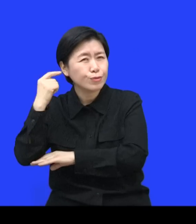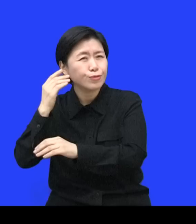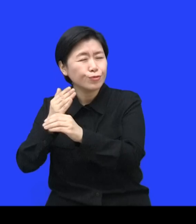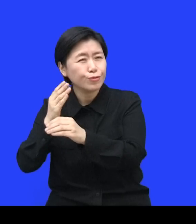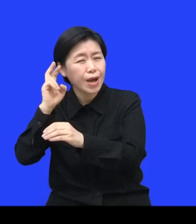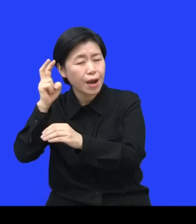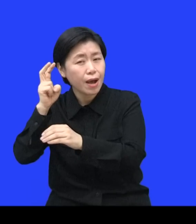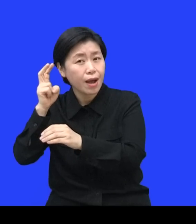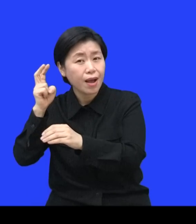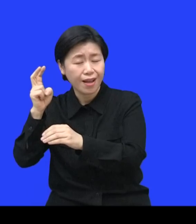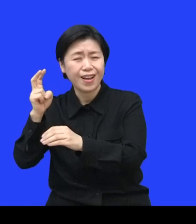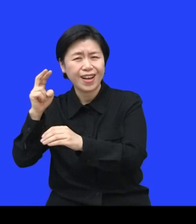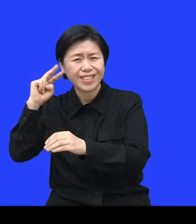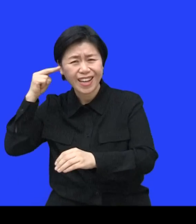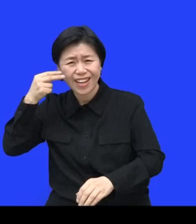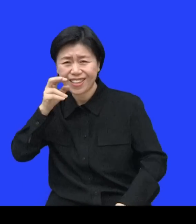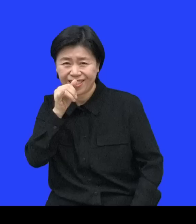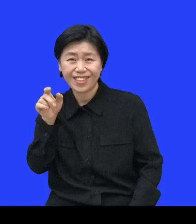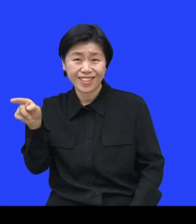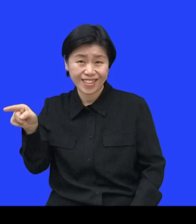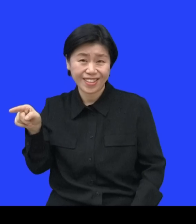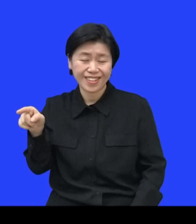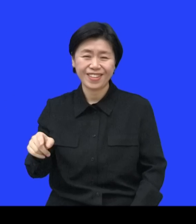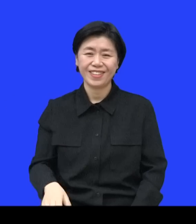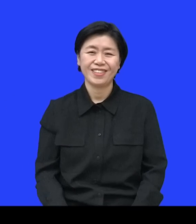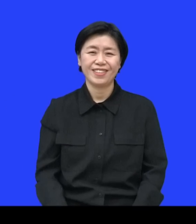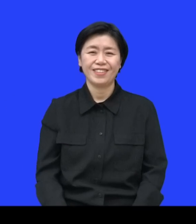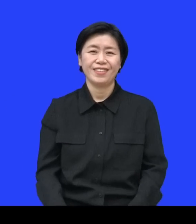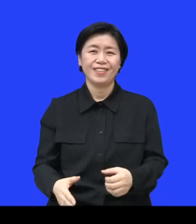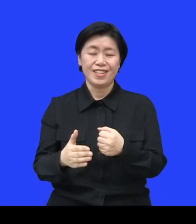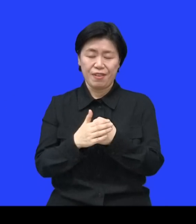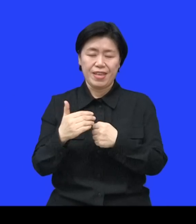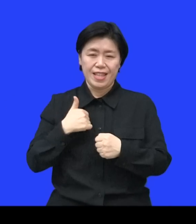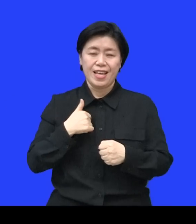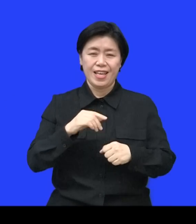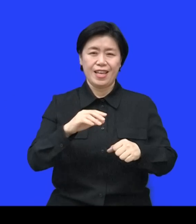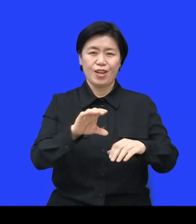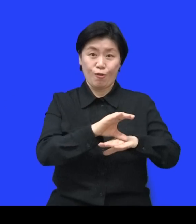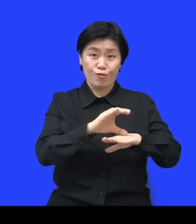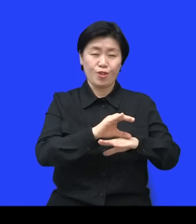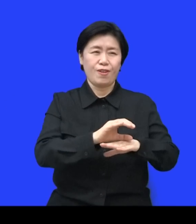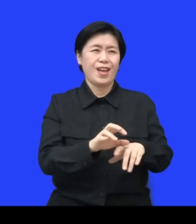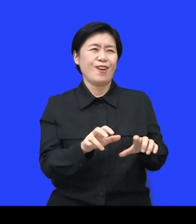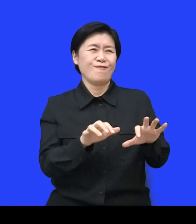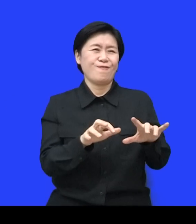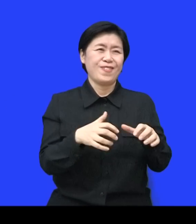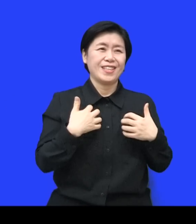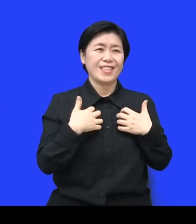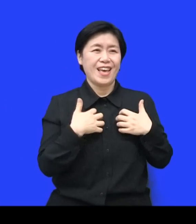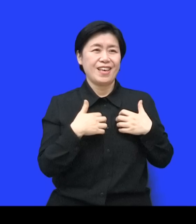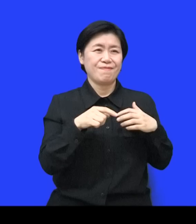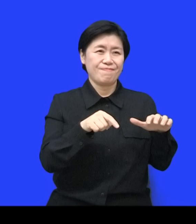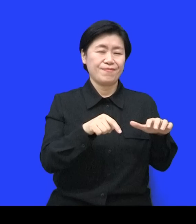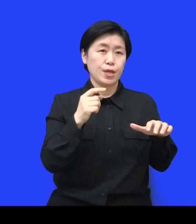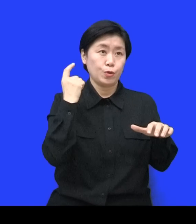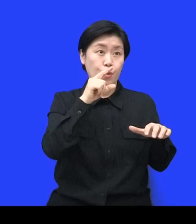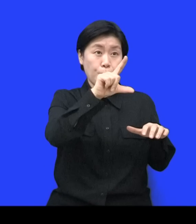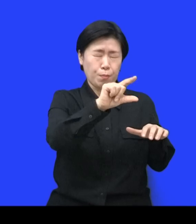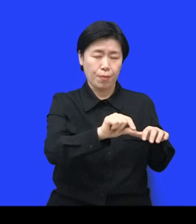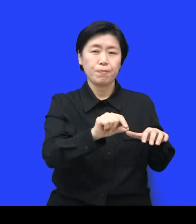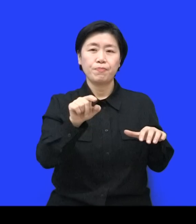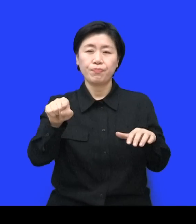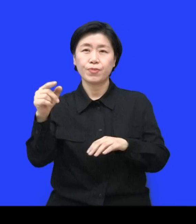그러면서 열심히 마우스로 게임을 하면서 설교를 무한 반복으로 연속 재생을 계속해서 틀어놓으니까